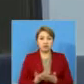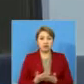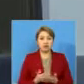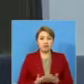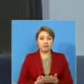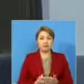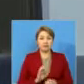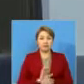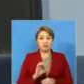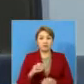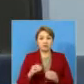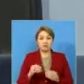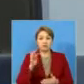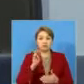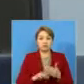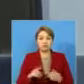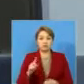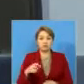вынесено сумма штраф на